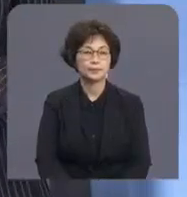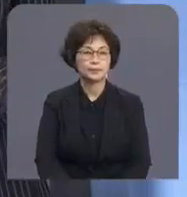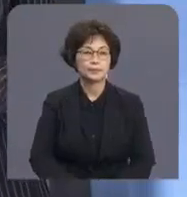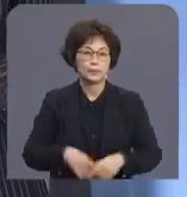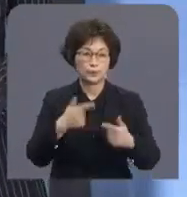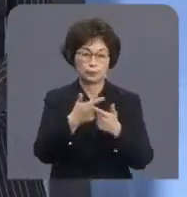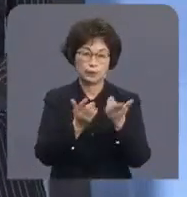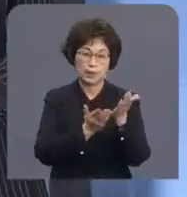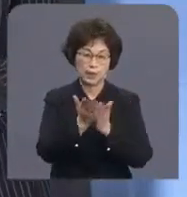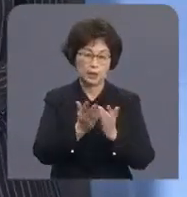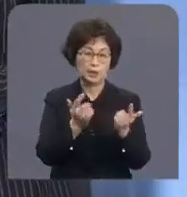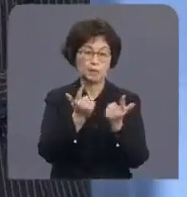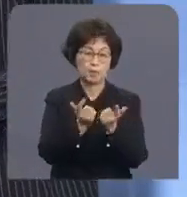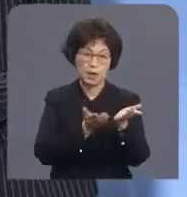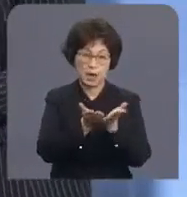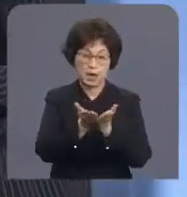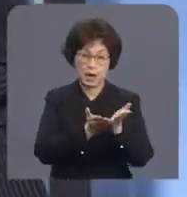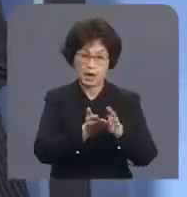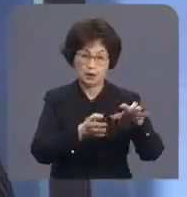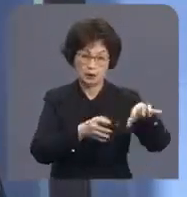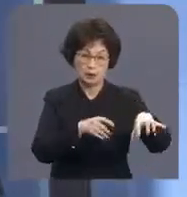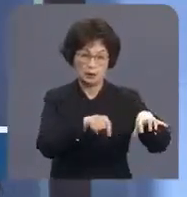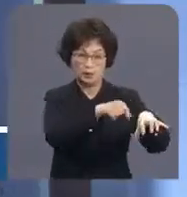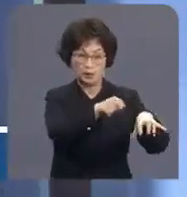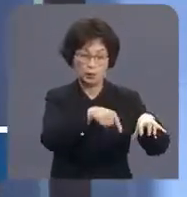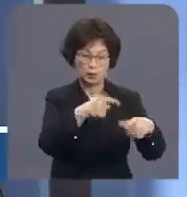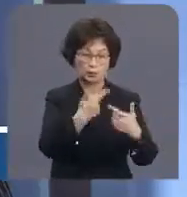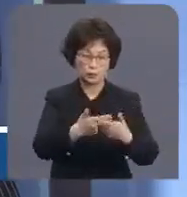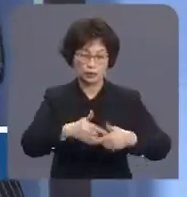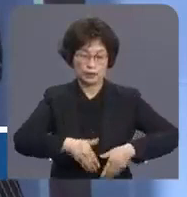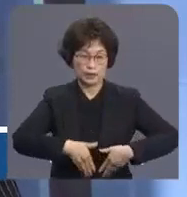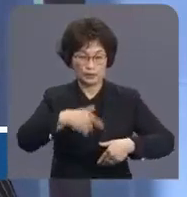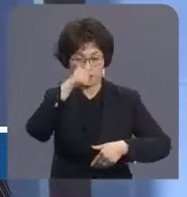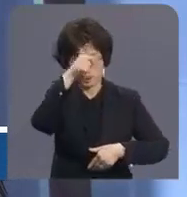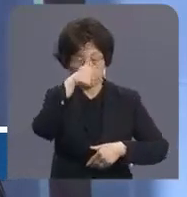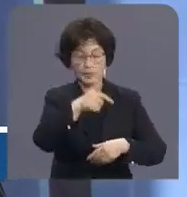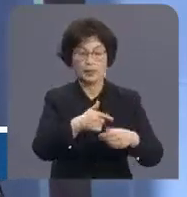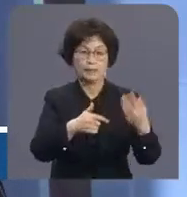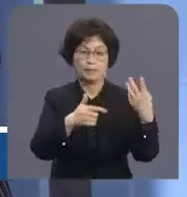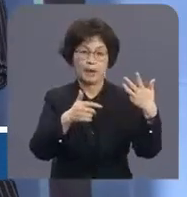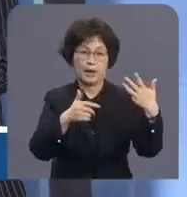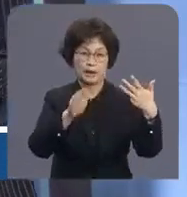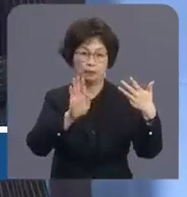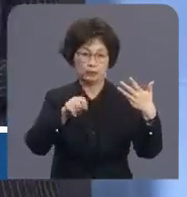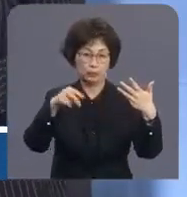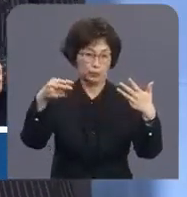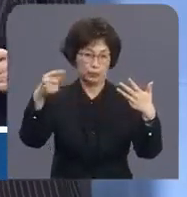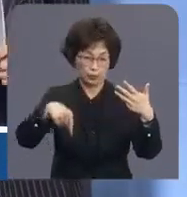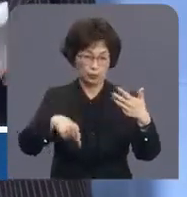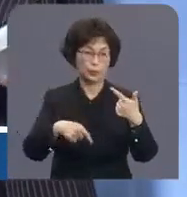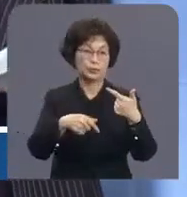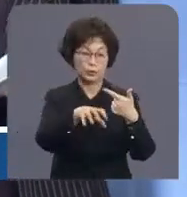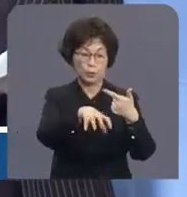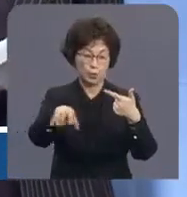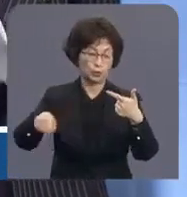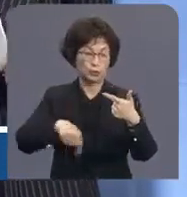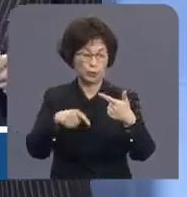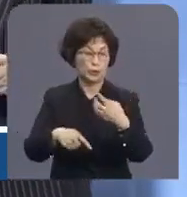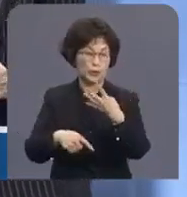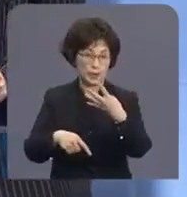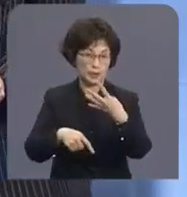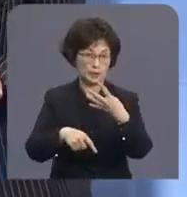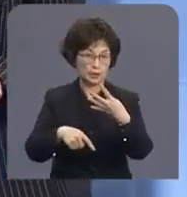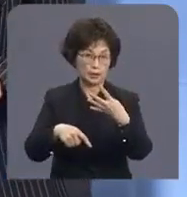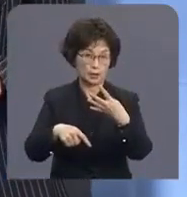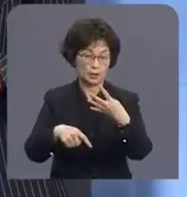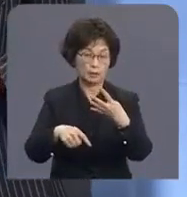f 사람 북항 입니다 이곳이 부산 남구 감만동 8부 됩니다 6개 선석 가운데 4개 선석 에서 분수